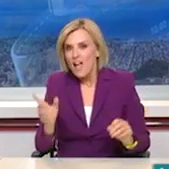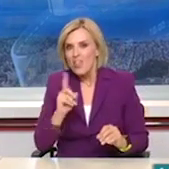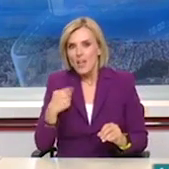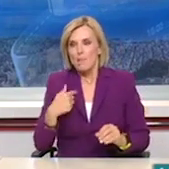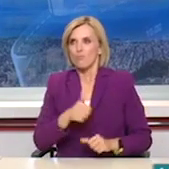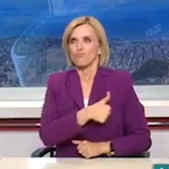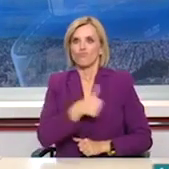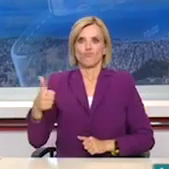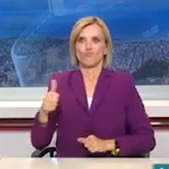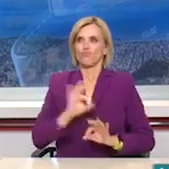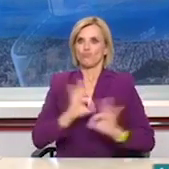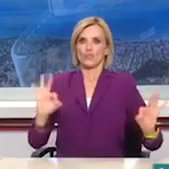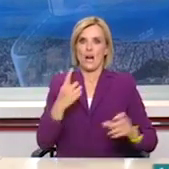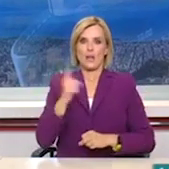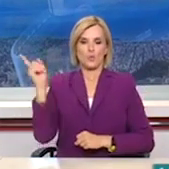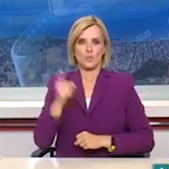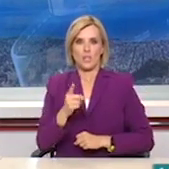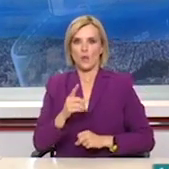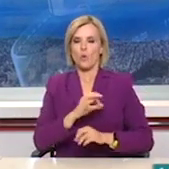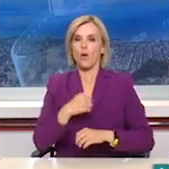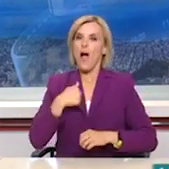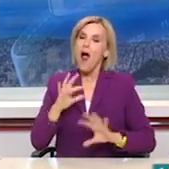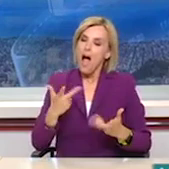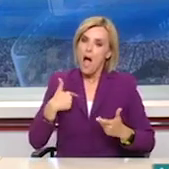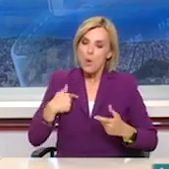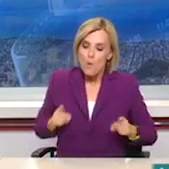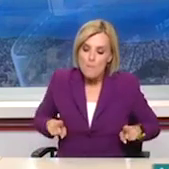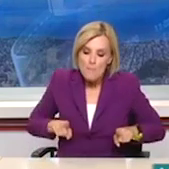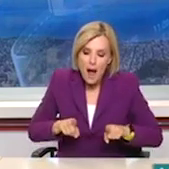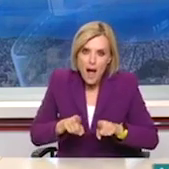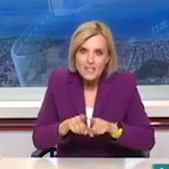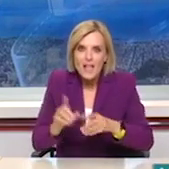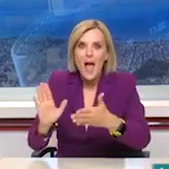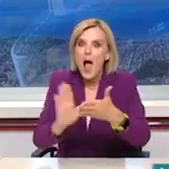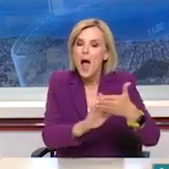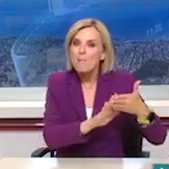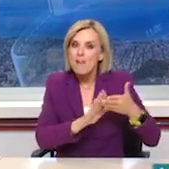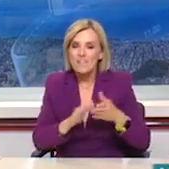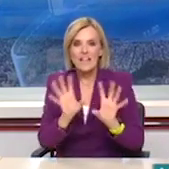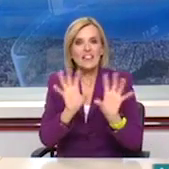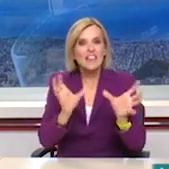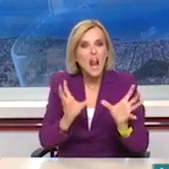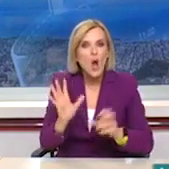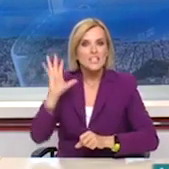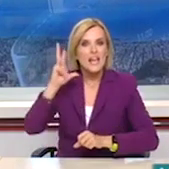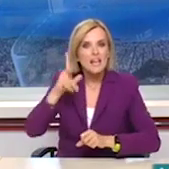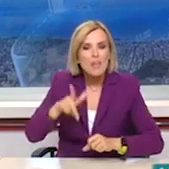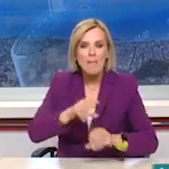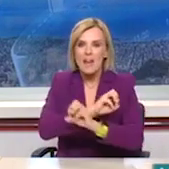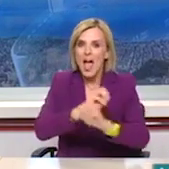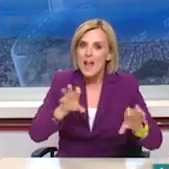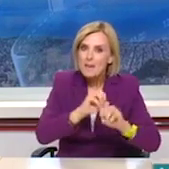πρότυπο. Αναπάντεχα και απροσδόκητα βρέθηκα κοντά σας, τόσο κοντά σας, μέσω του τηλεοπτικού φακού και εν μέσω